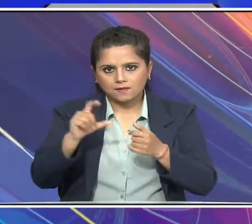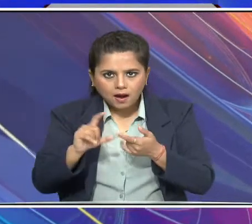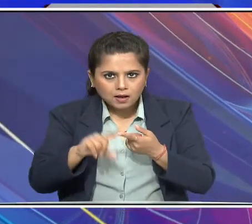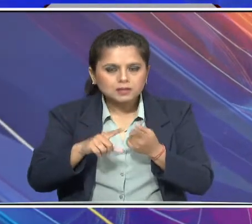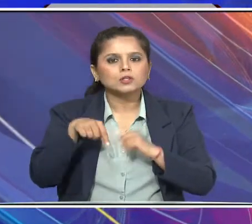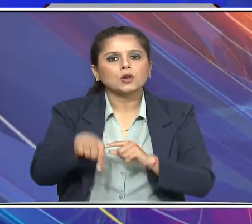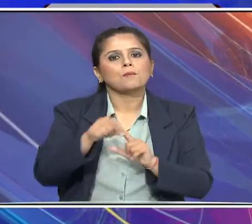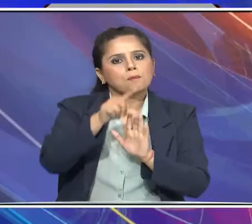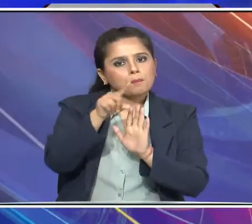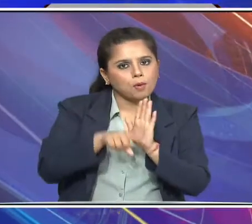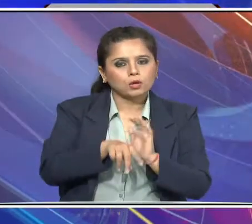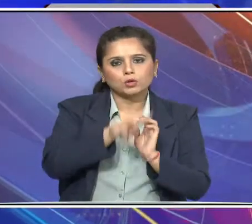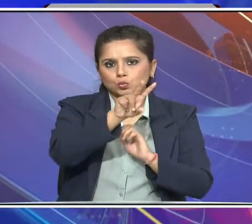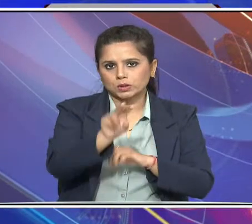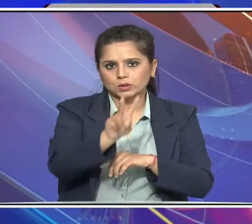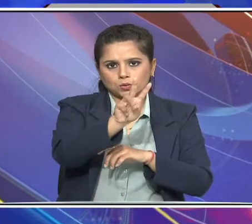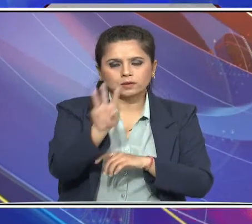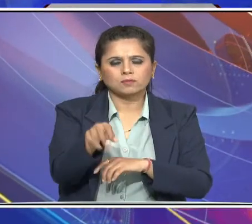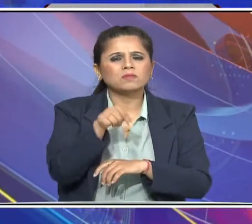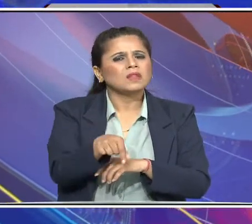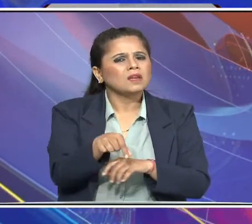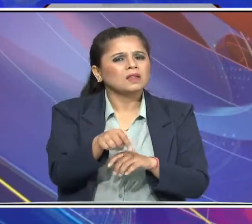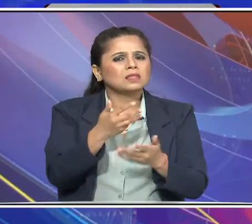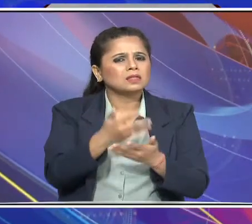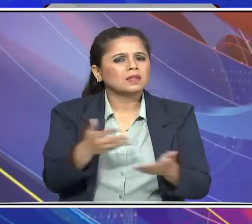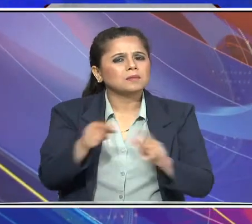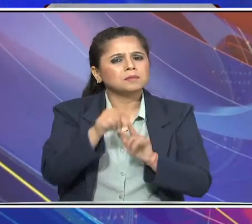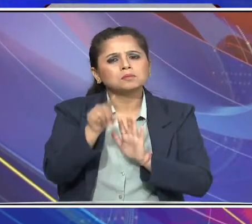डिवाइस पॉलिसी क्या दोस्तों